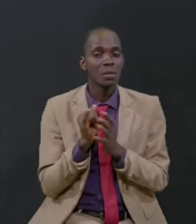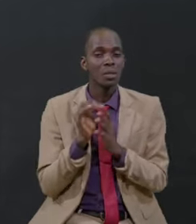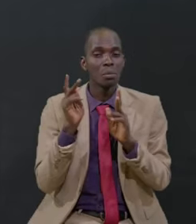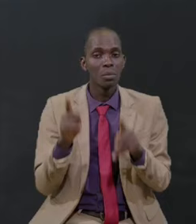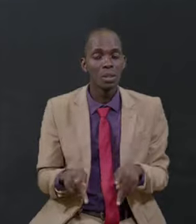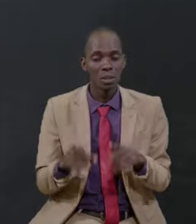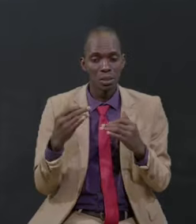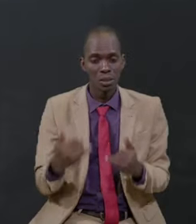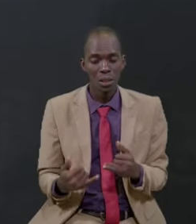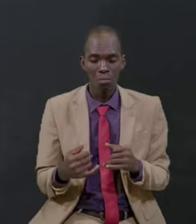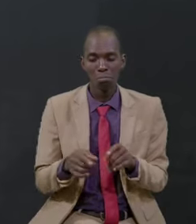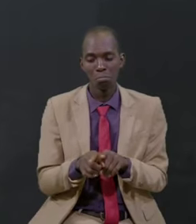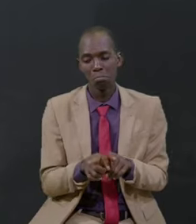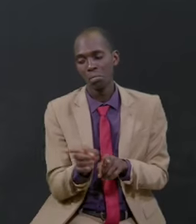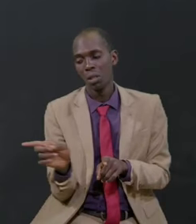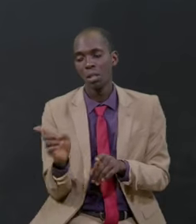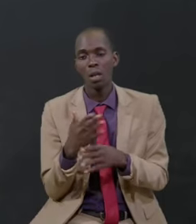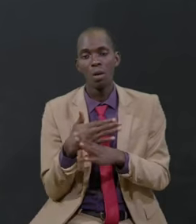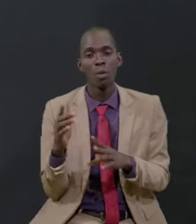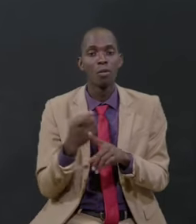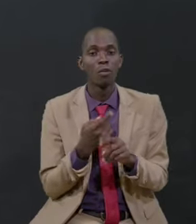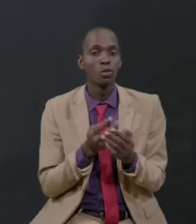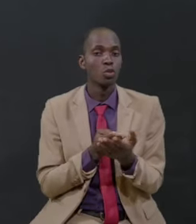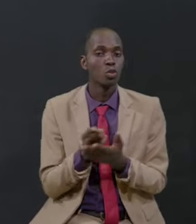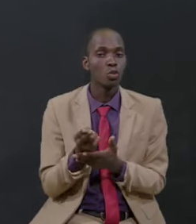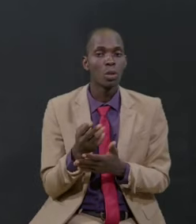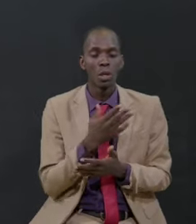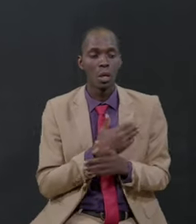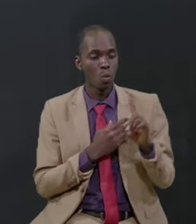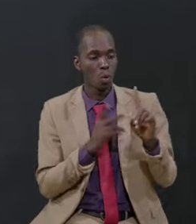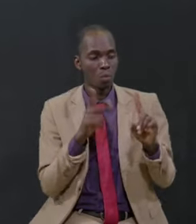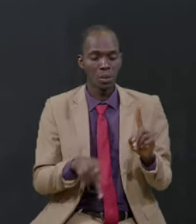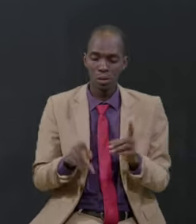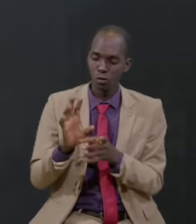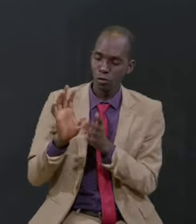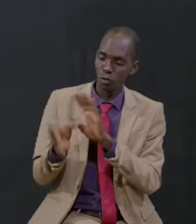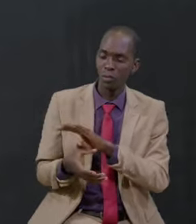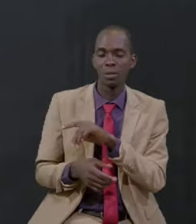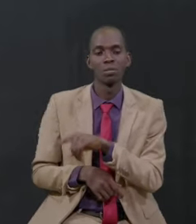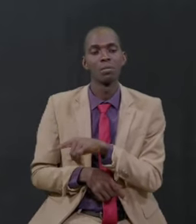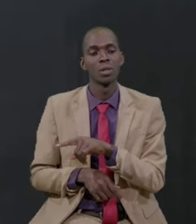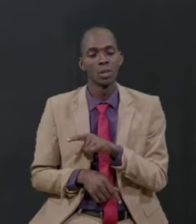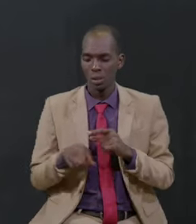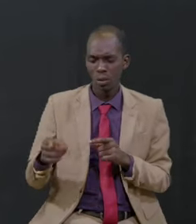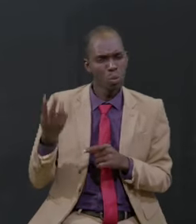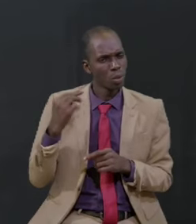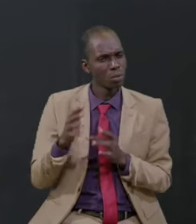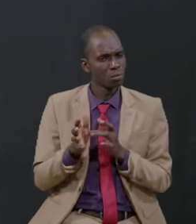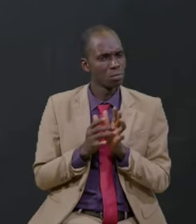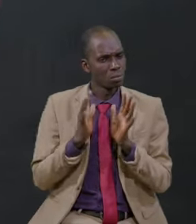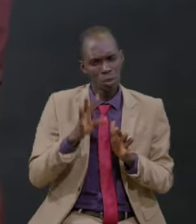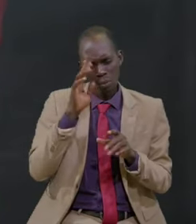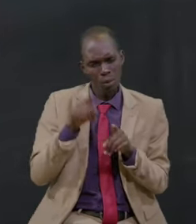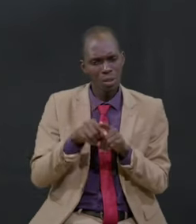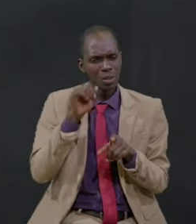de la vérité et qu'un autre l'y ramène, il est un frère, elle était une sœur, mais s'est égaré